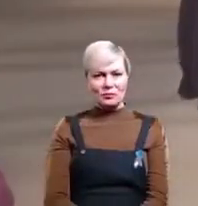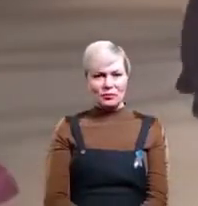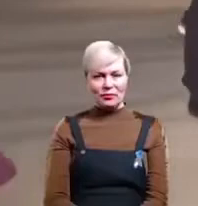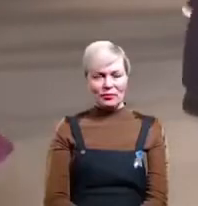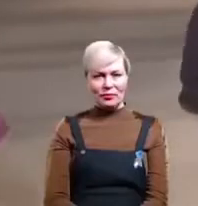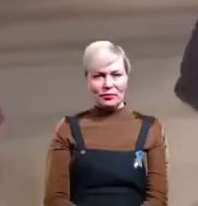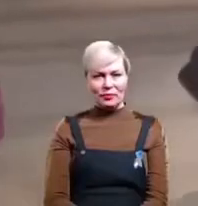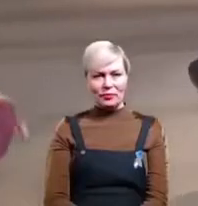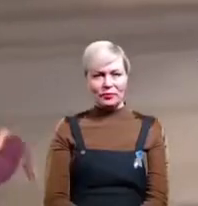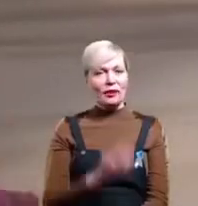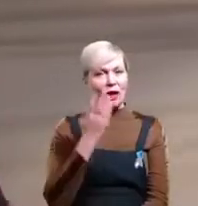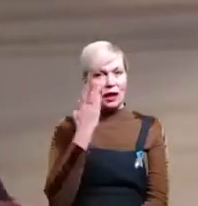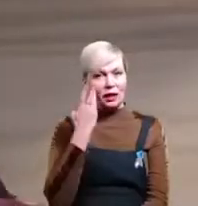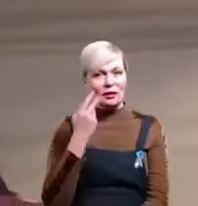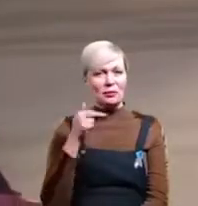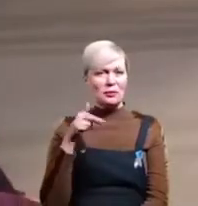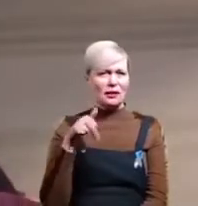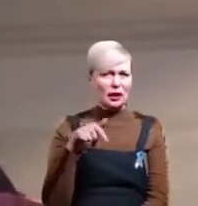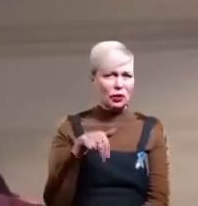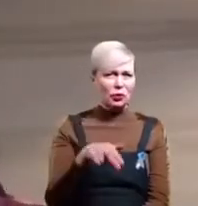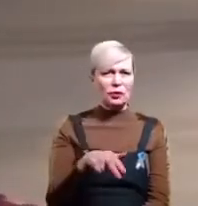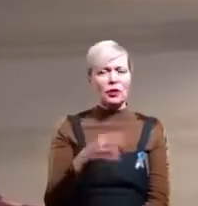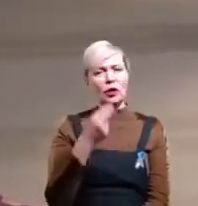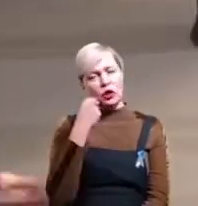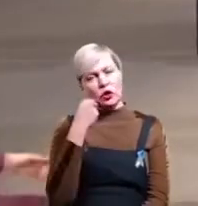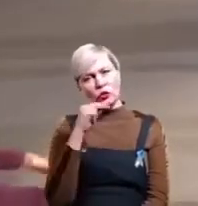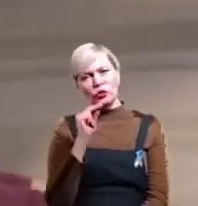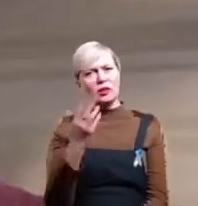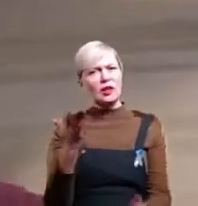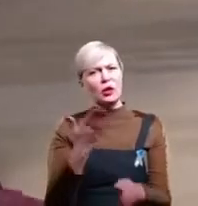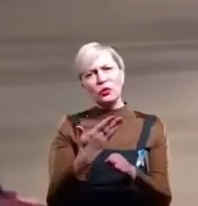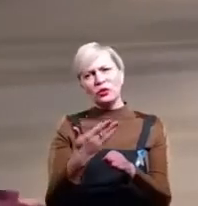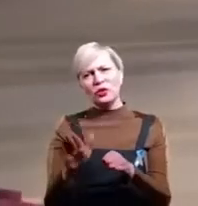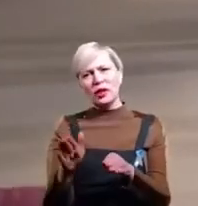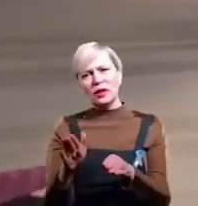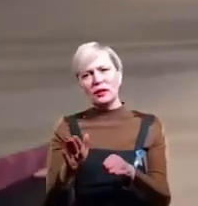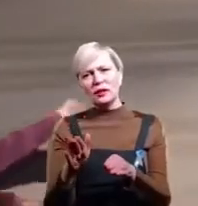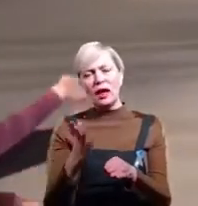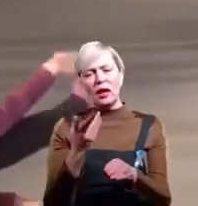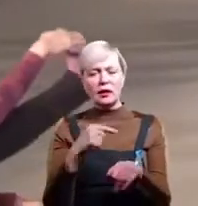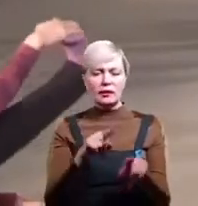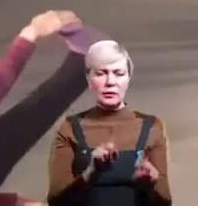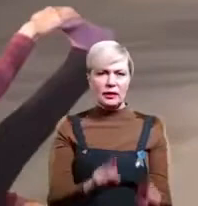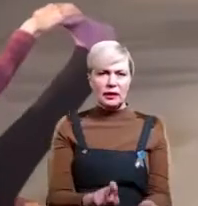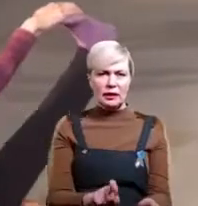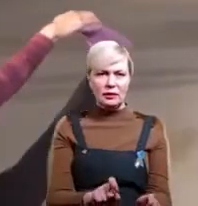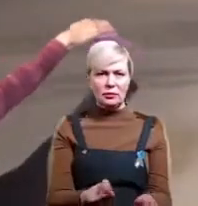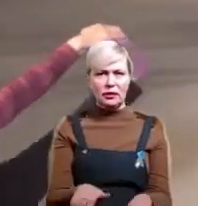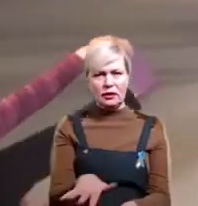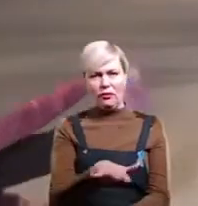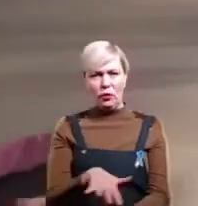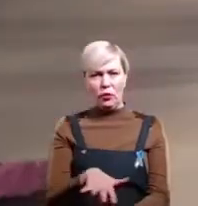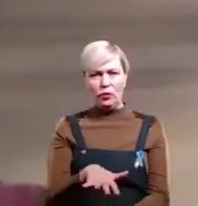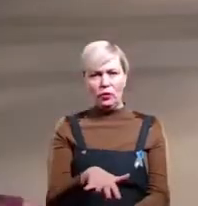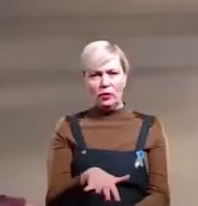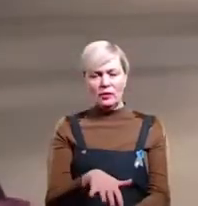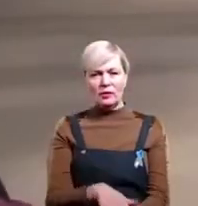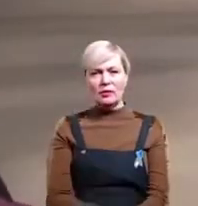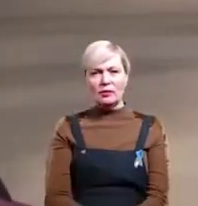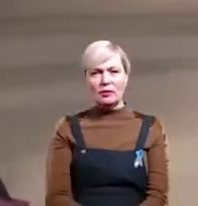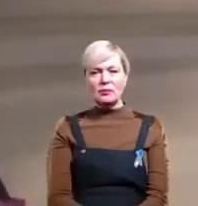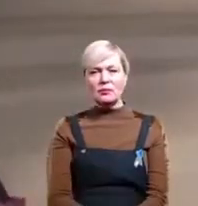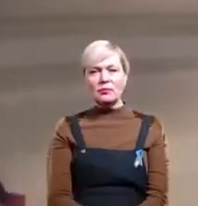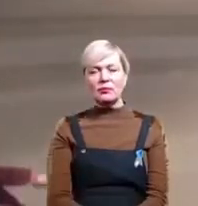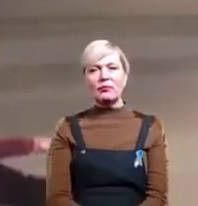Когда мы заходим со всей вот этой... Или вам лучше с этой части, когда мы садимся в пол? О, Господи. С